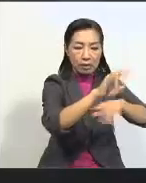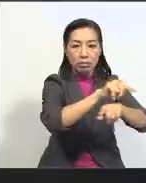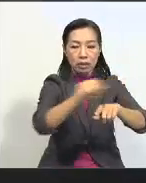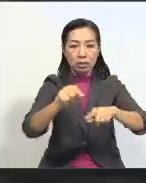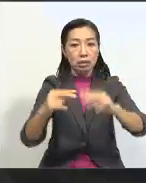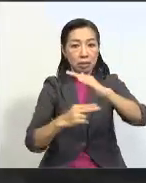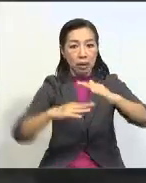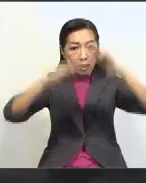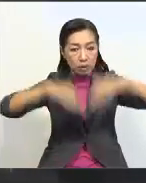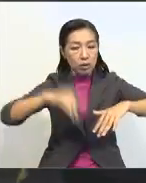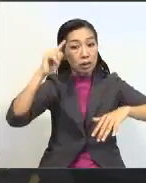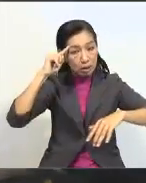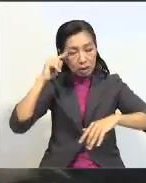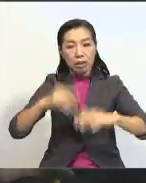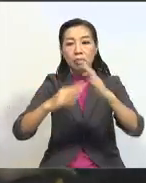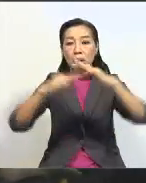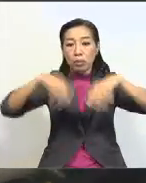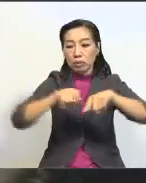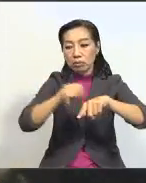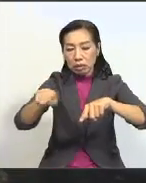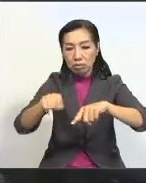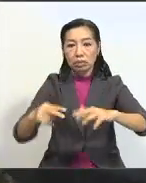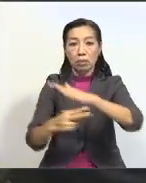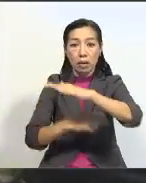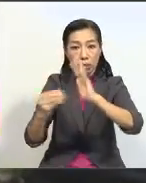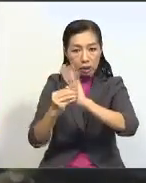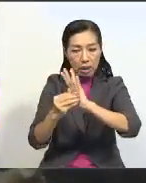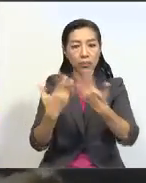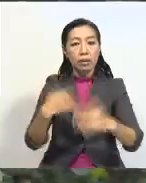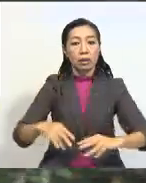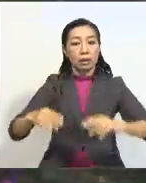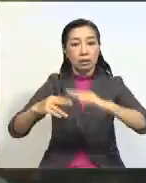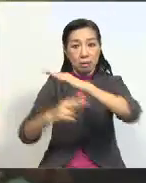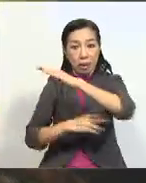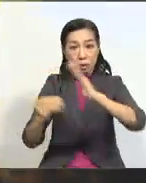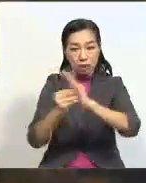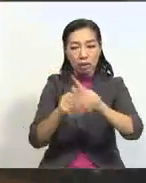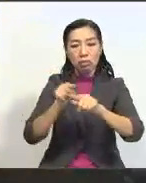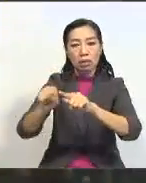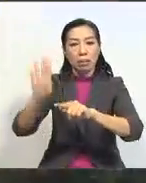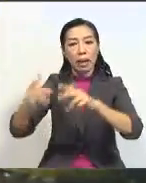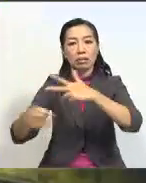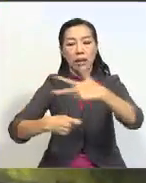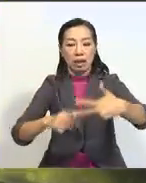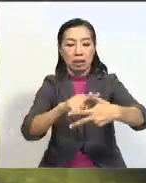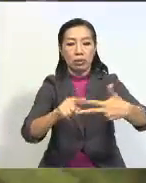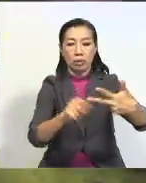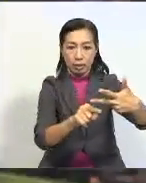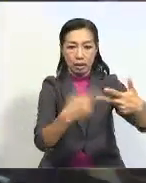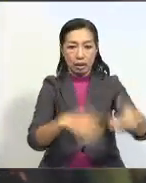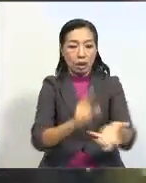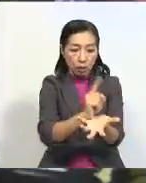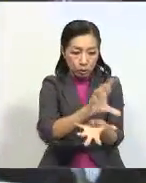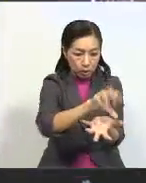านกรุงเทพถึงสุดเขตบางนาซึ่งกระทงที่จัดเก็บได้จะมีการลำเลียงขึ้นไปที่ปากคลององอ่างเขตพระน